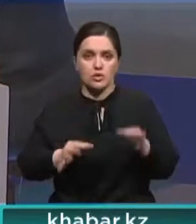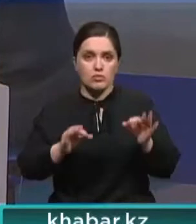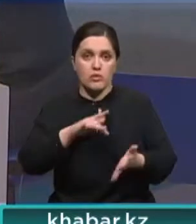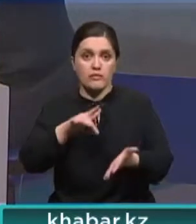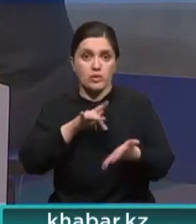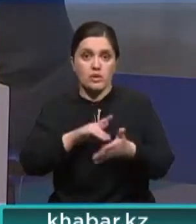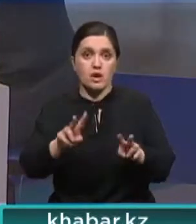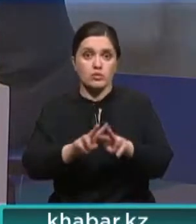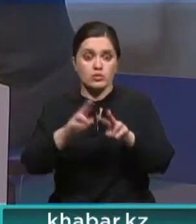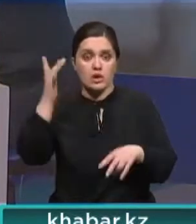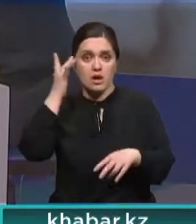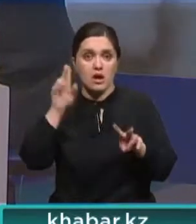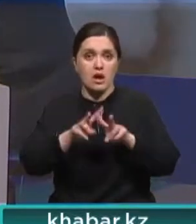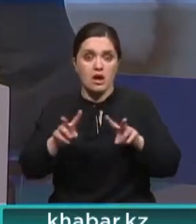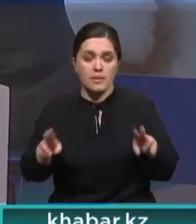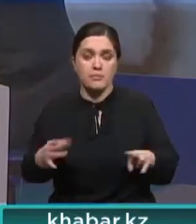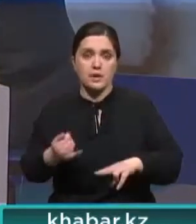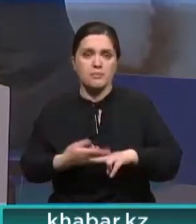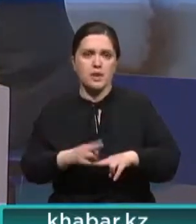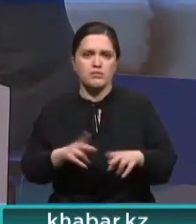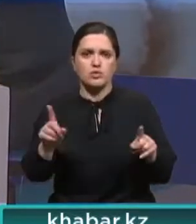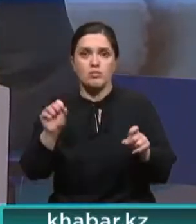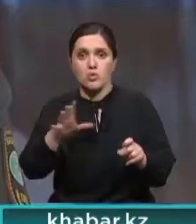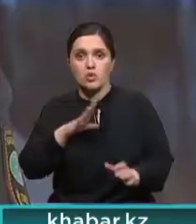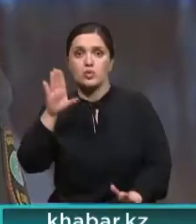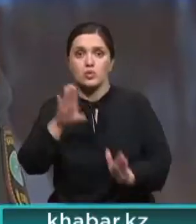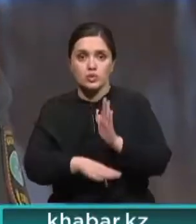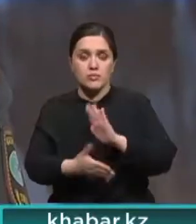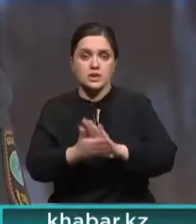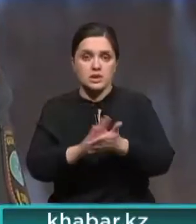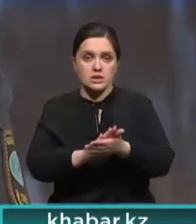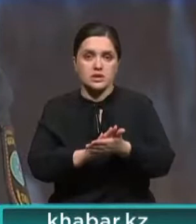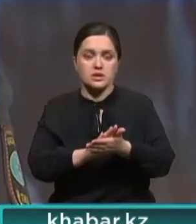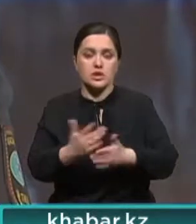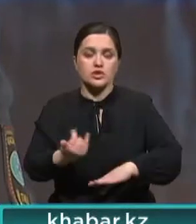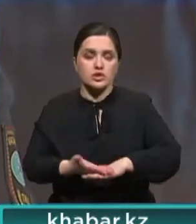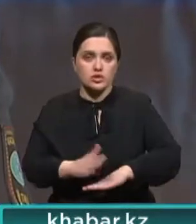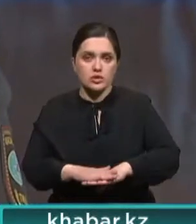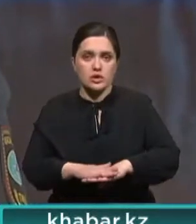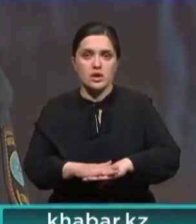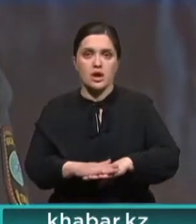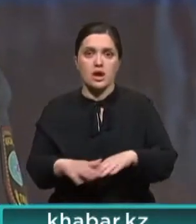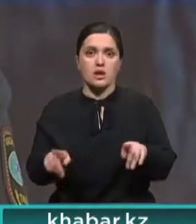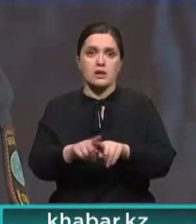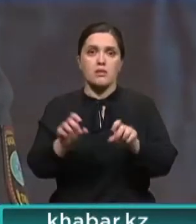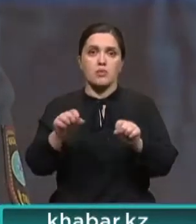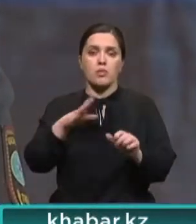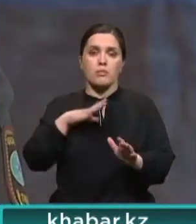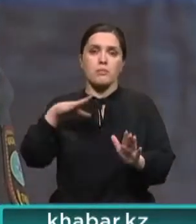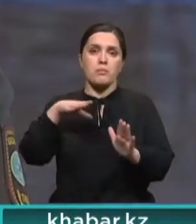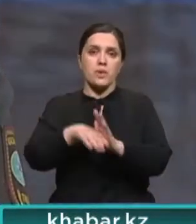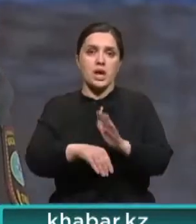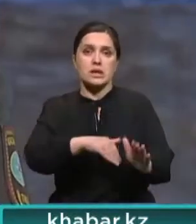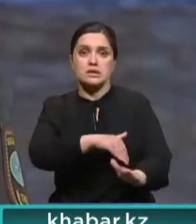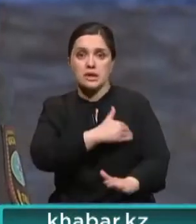городе Нур-Султане, и поэтому, что может усугубить ситуацию и так тяжелую на сегодняшний день. Также может повлиять и